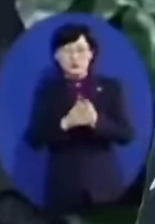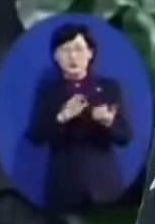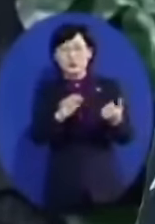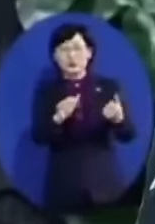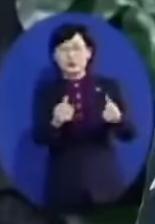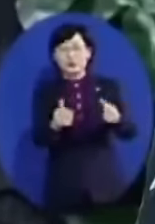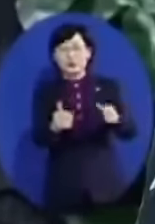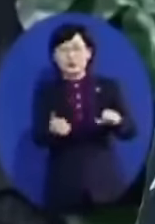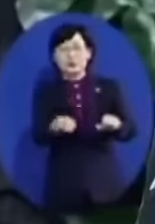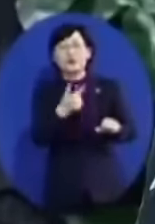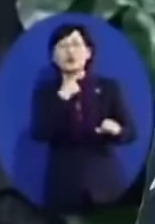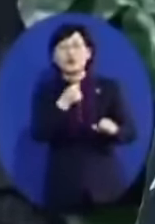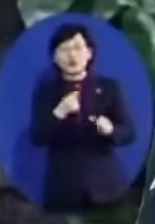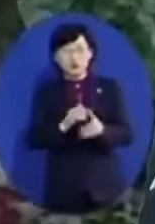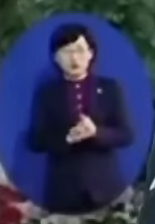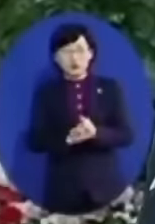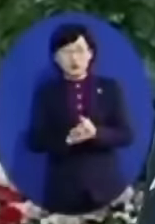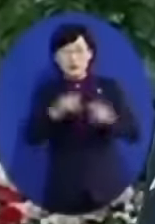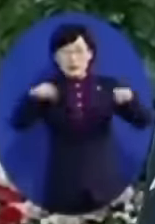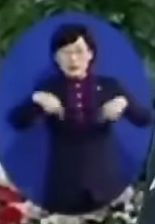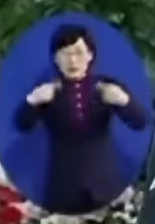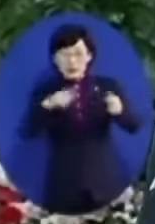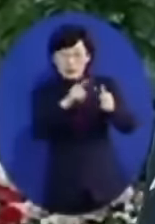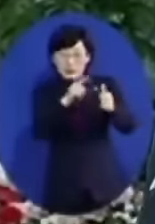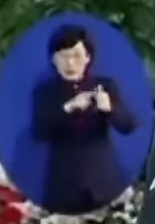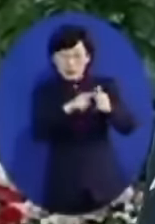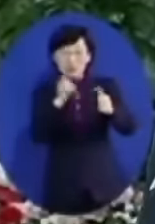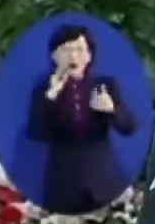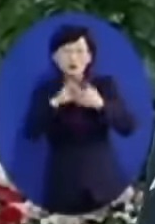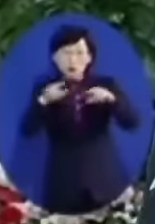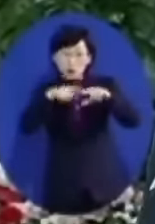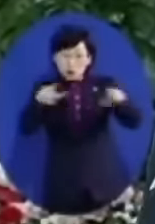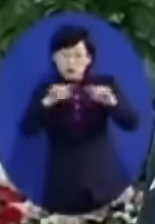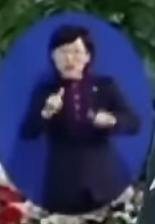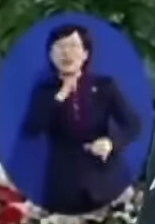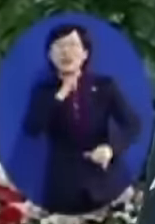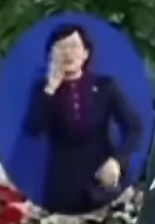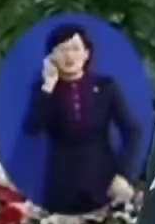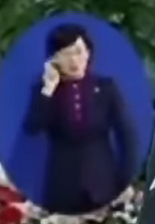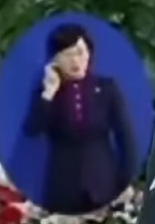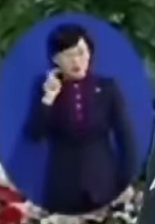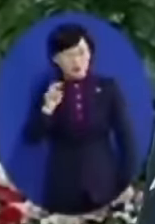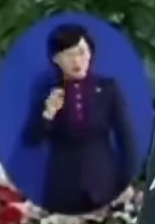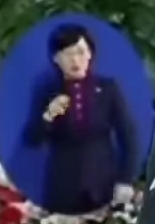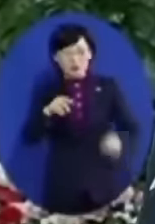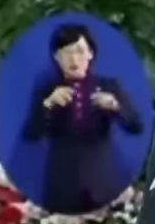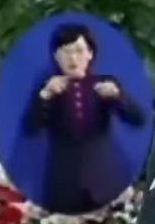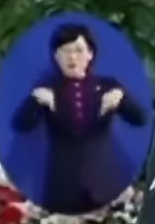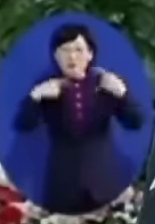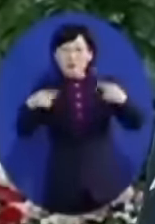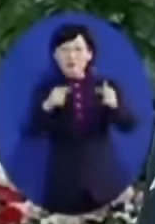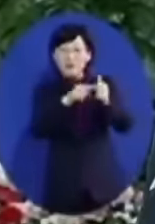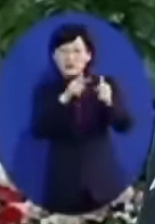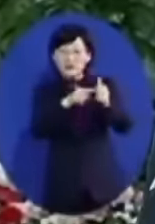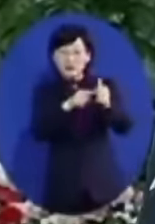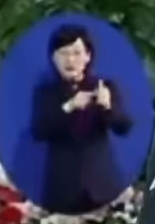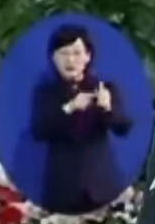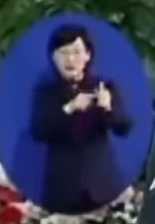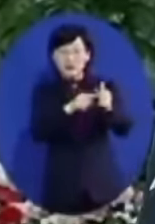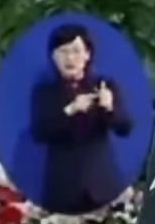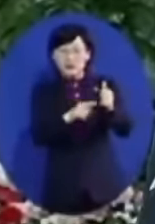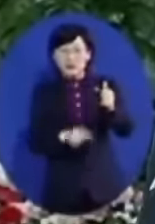죽기를 원했습니다. 엘리야가 보통 사람 같았으면 자살했을 것입니다. 엘리야는